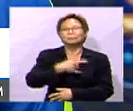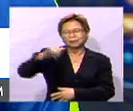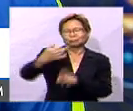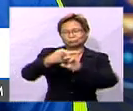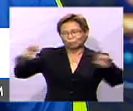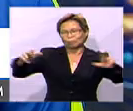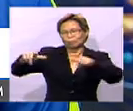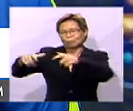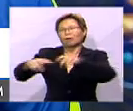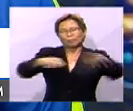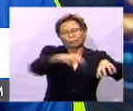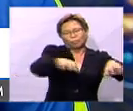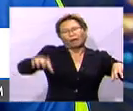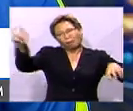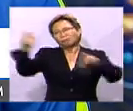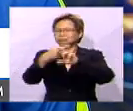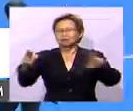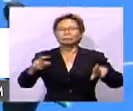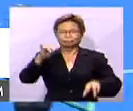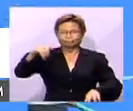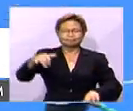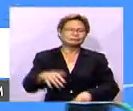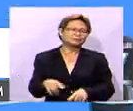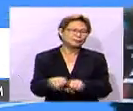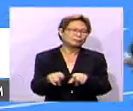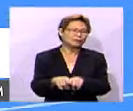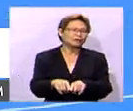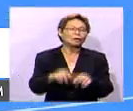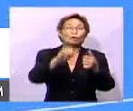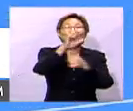persiapan pasukan-pasukan lain lah. Dua tahun lalu pada Sukma,